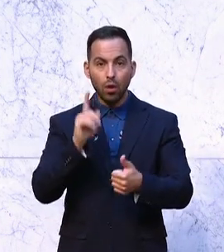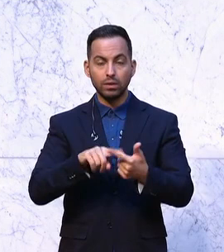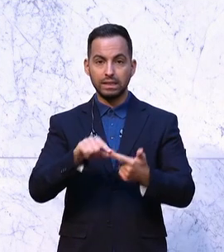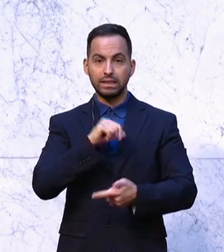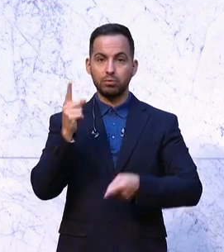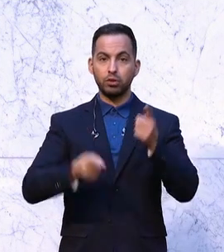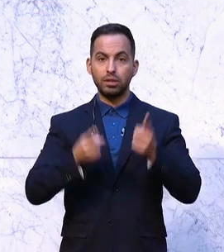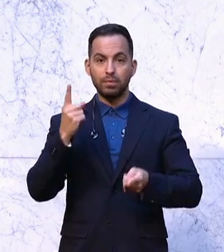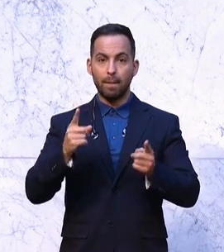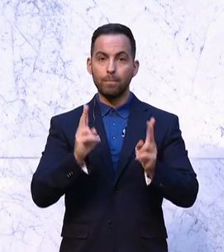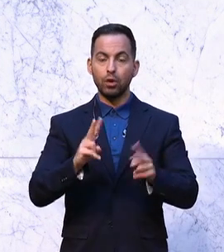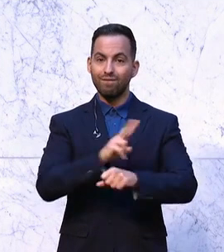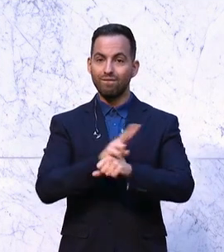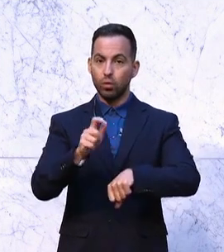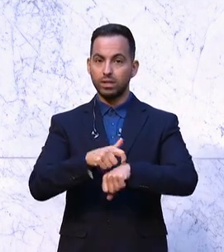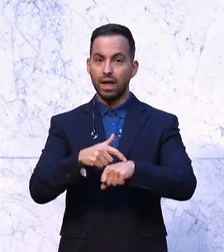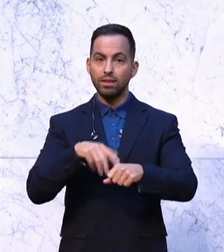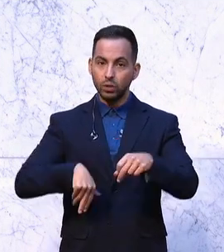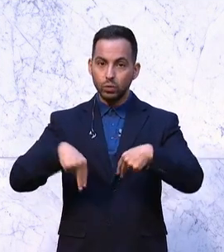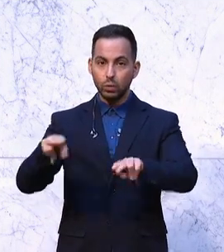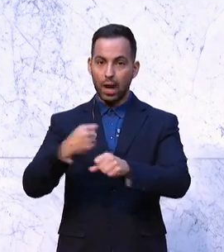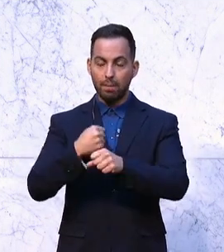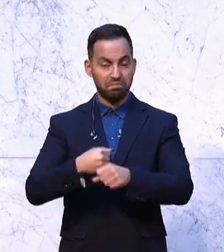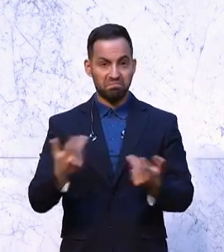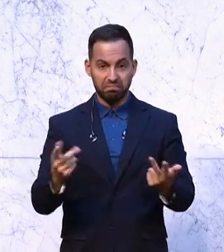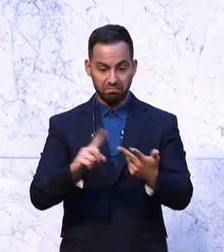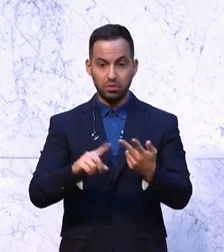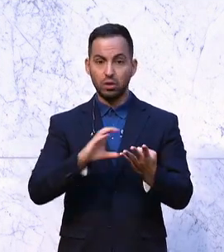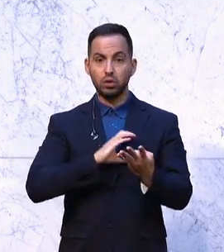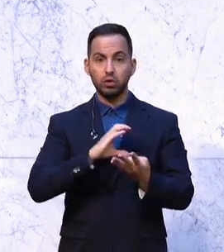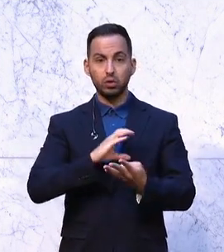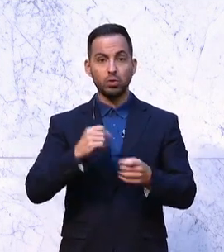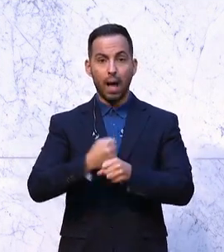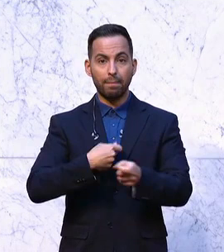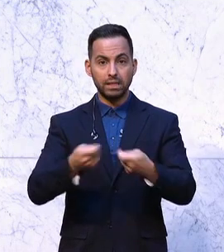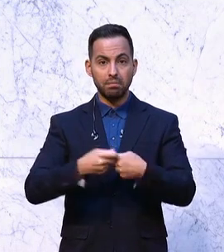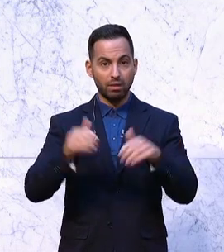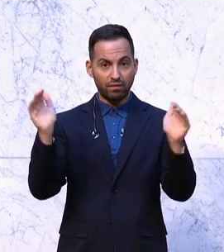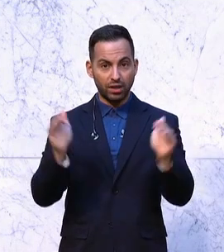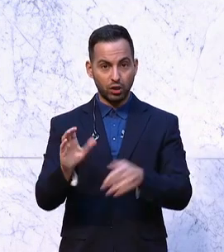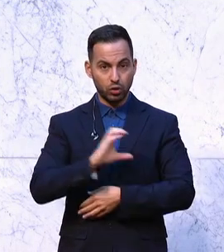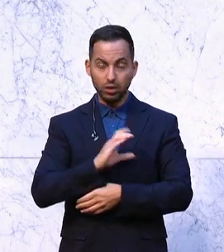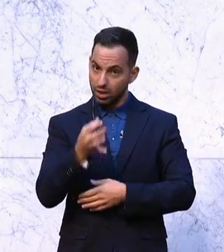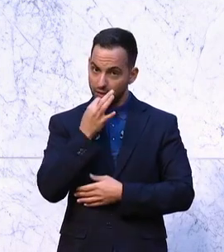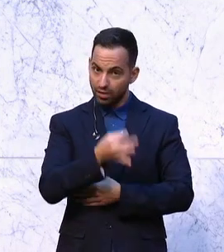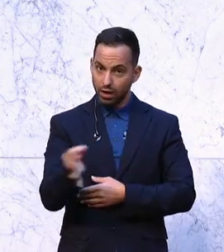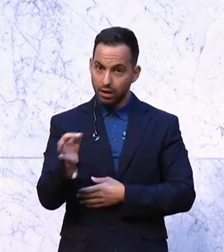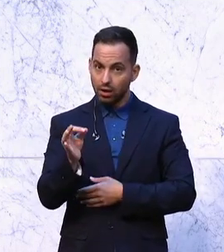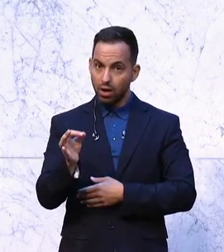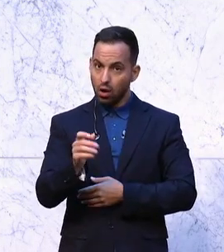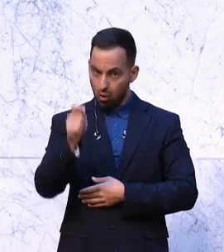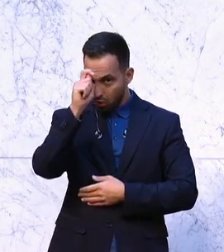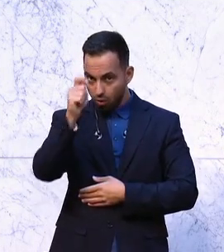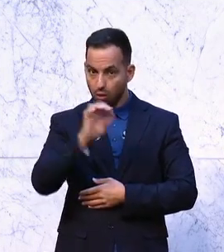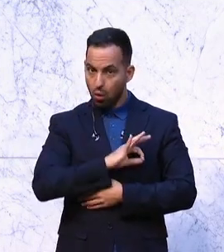selbstbestimmte Möglichkeit, Vollzeit erwerbstätig zu sein. Weniger Chancen am Arbeitsmarkt. Und ich frage Sie, werte Kolleginnen und Kollegen, wie